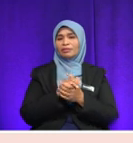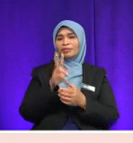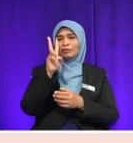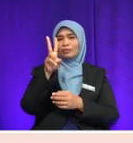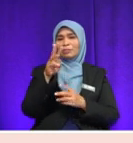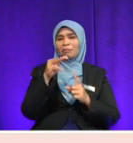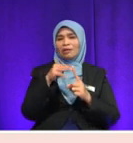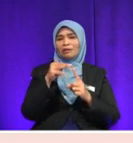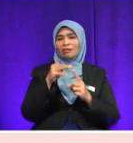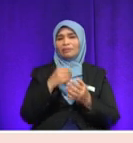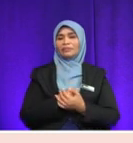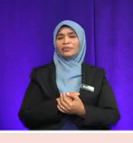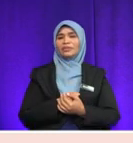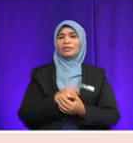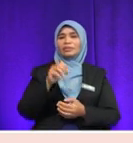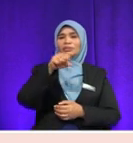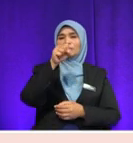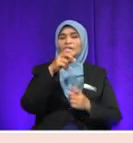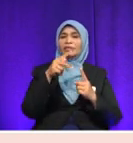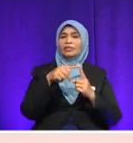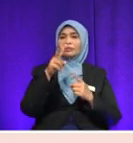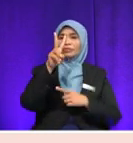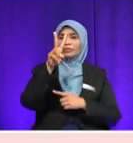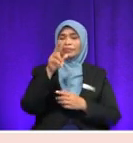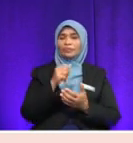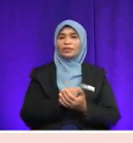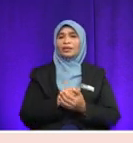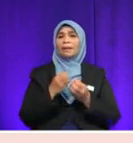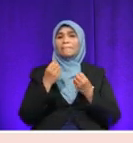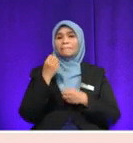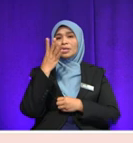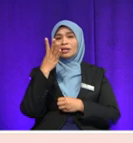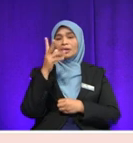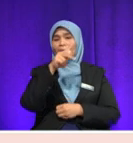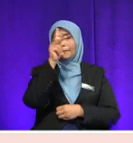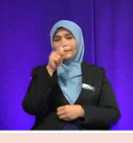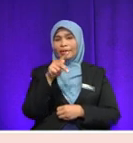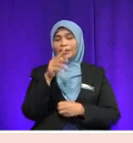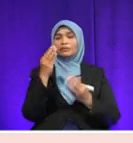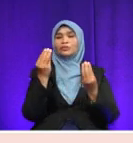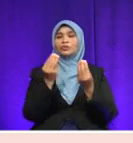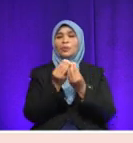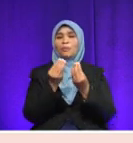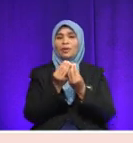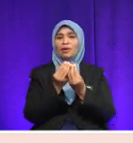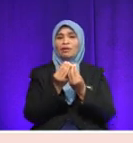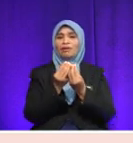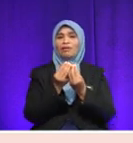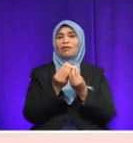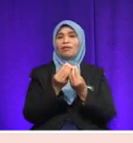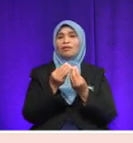Sikin soalan kedua nah Berapakah jumlah rakaat salat magrib ah kan tadi kita beli